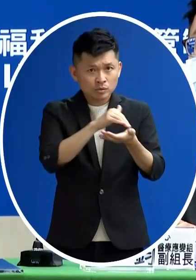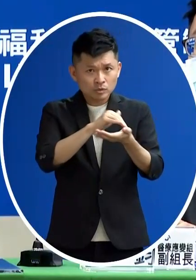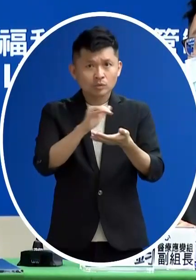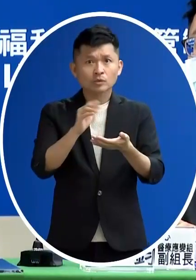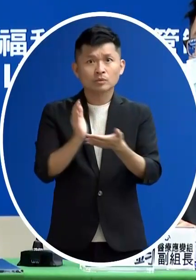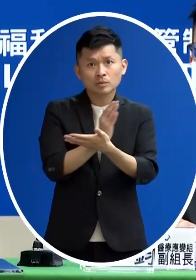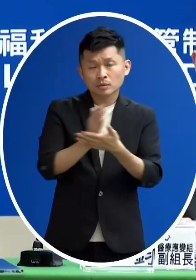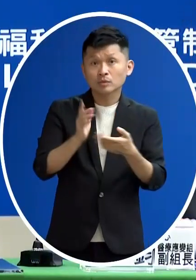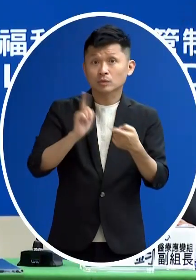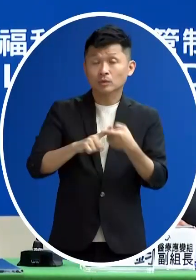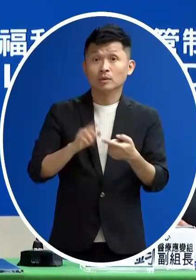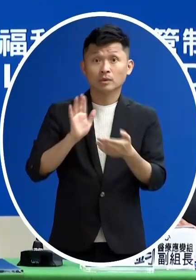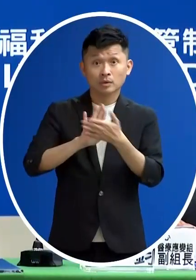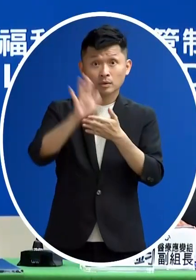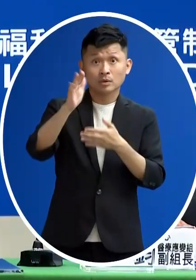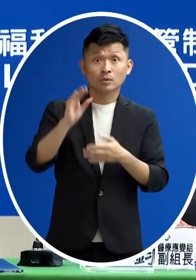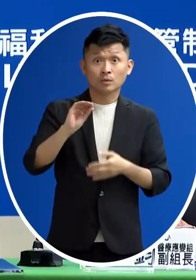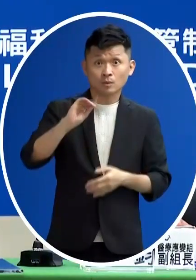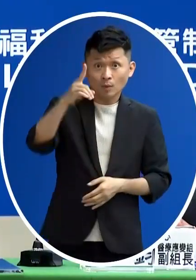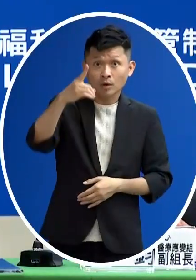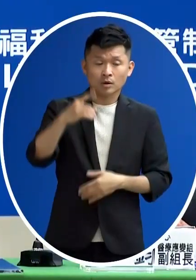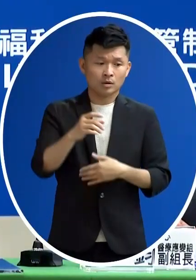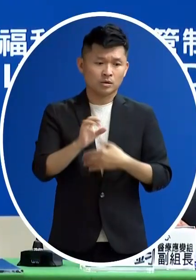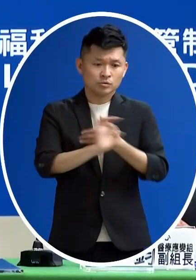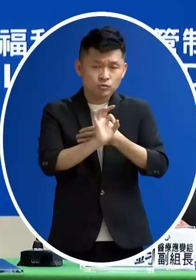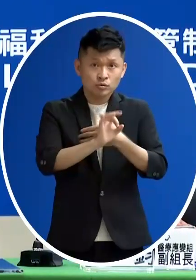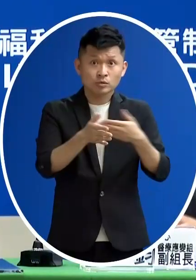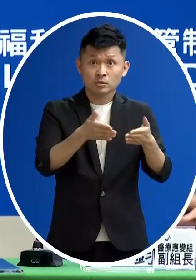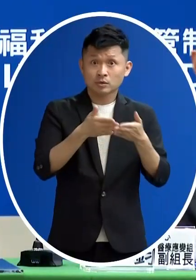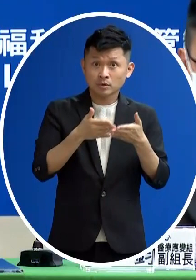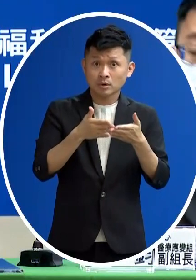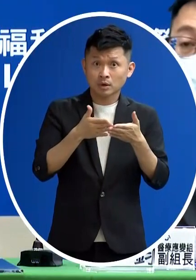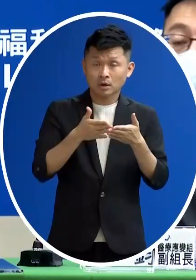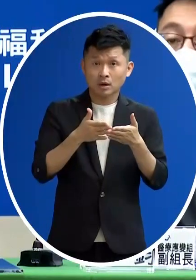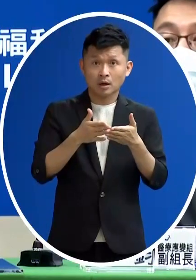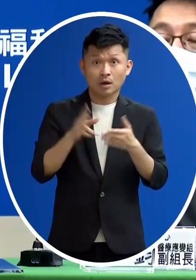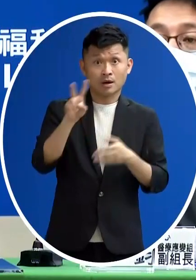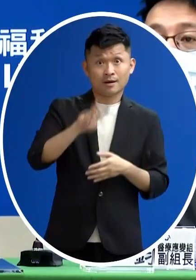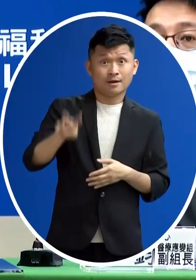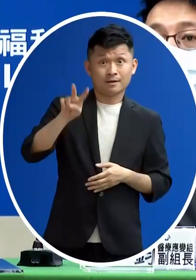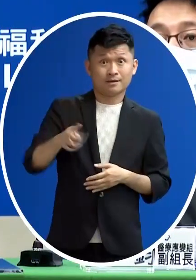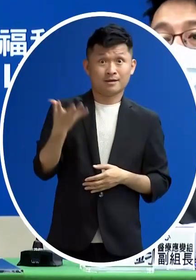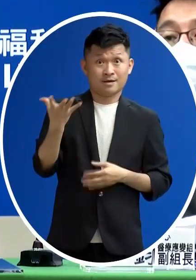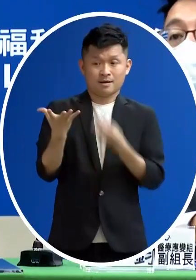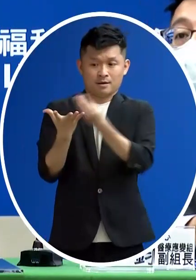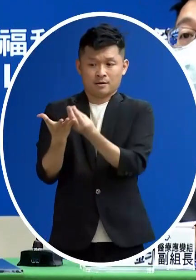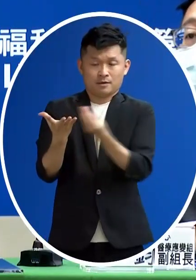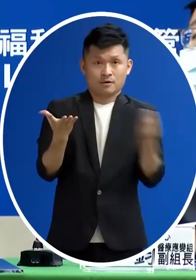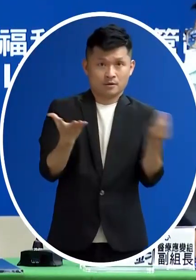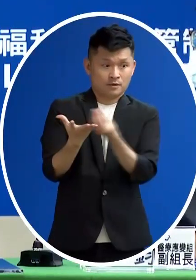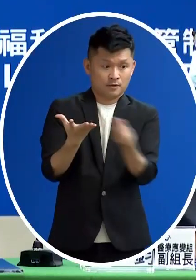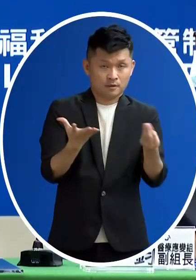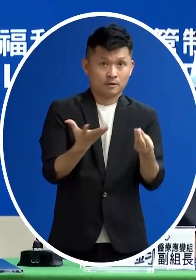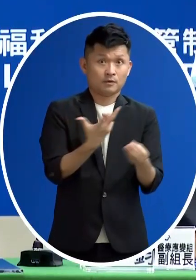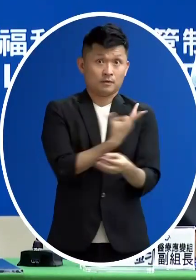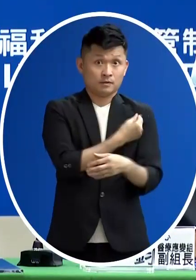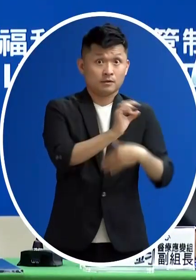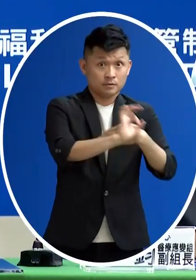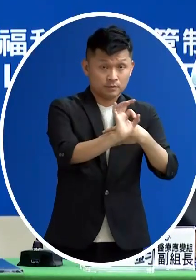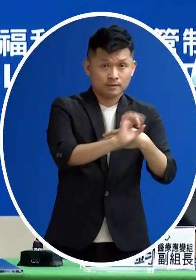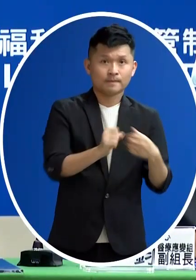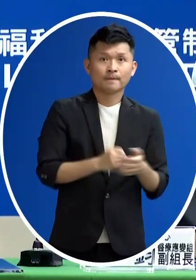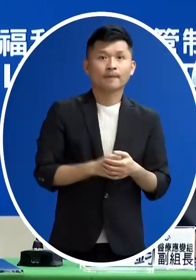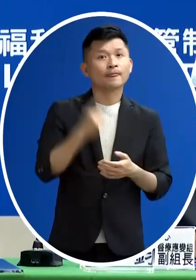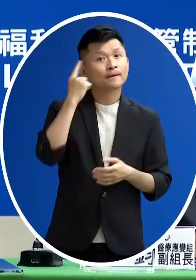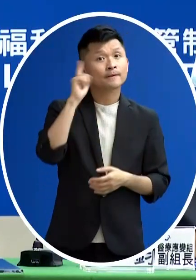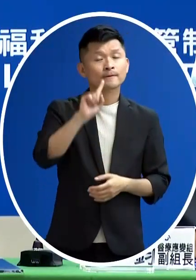就是说以后如果我们万一有需要做实验的时候，可以就可以用这里面直接来用。那当然是交给我们来用，那意思说不